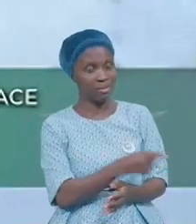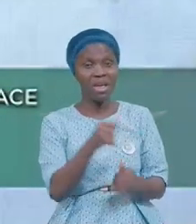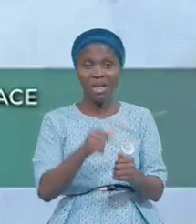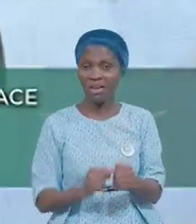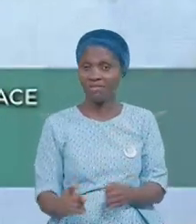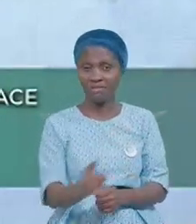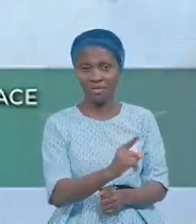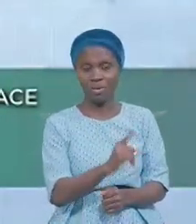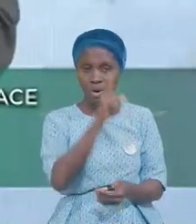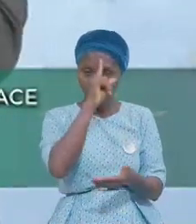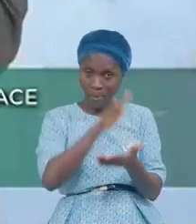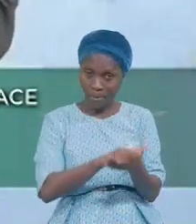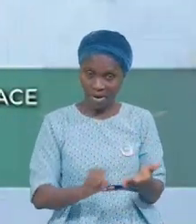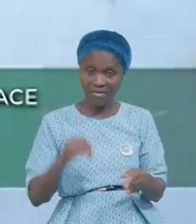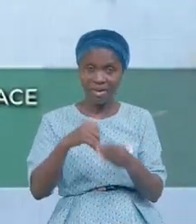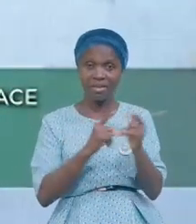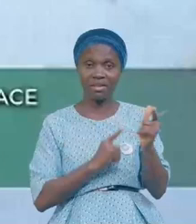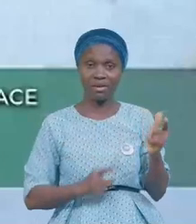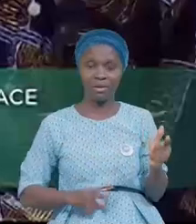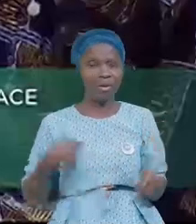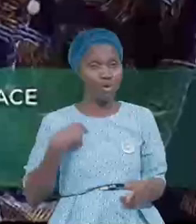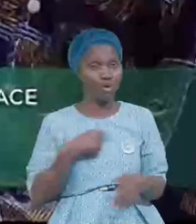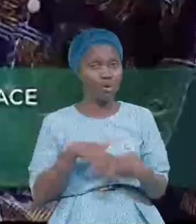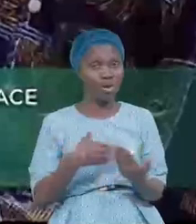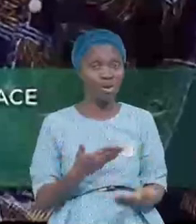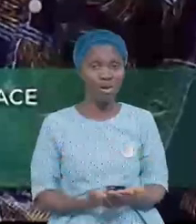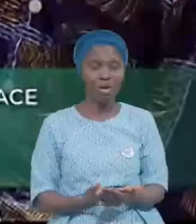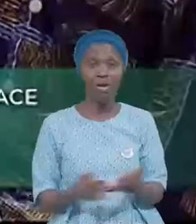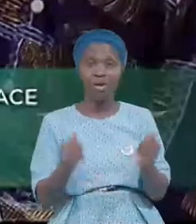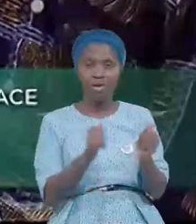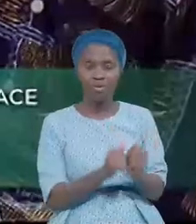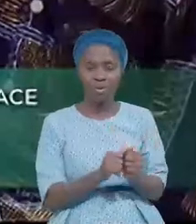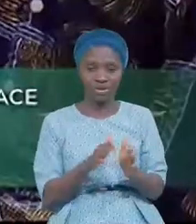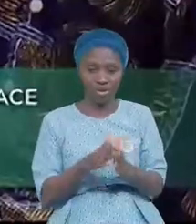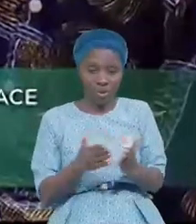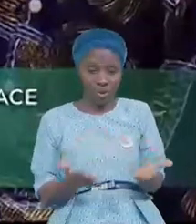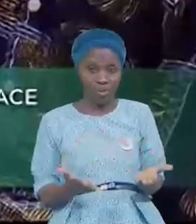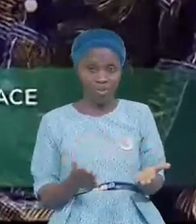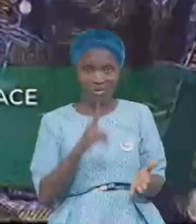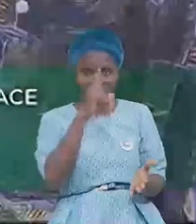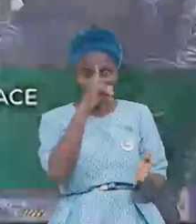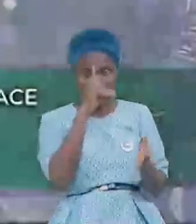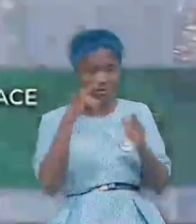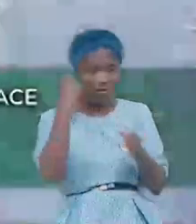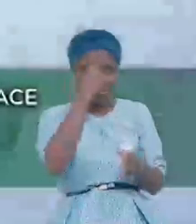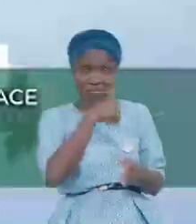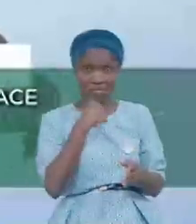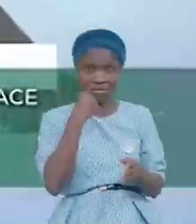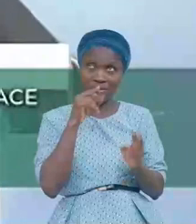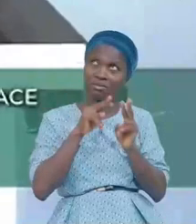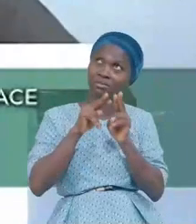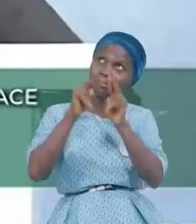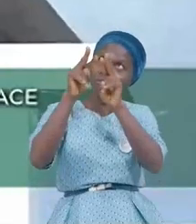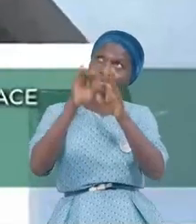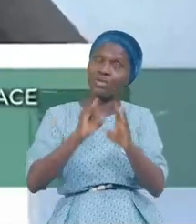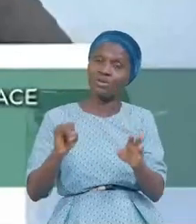chacun, tous ceux qui croient au Seigneur, nous tous qui le visage découvert, contemplons comme dans